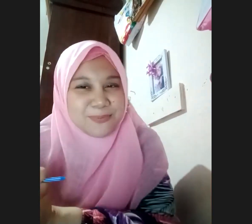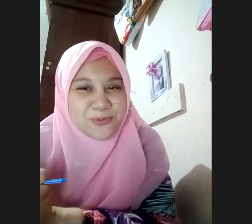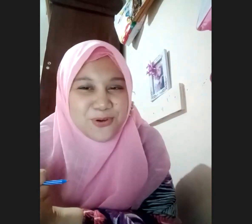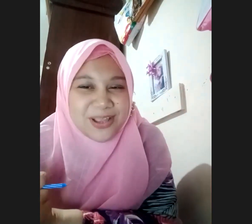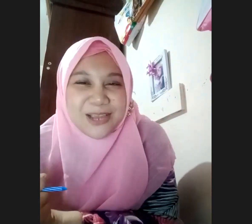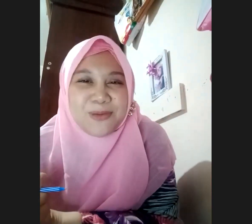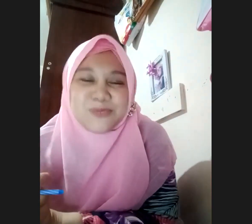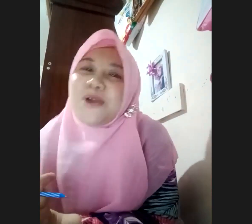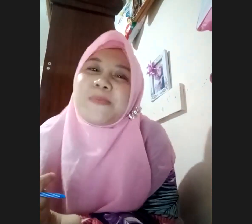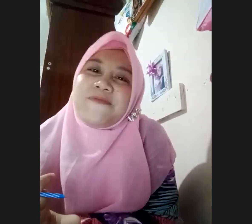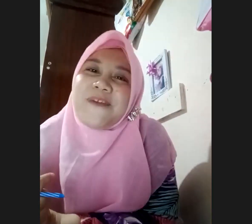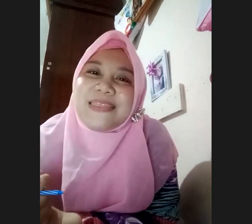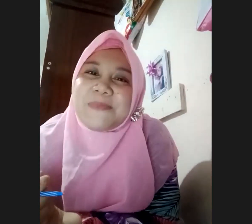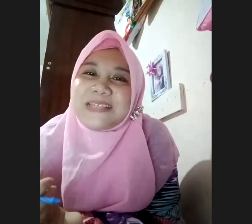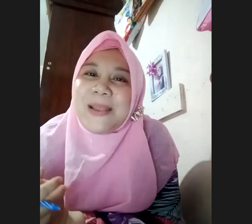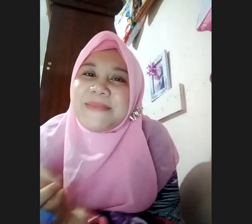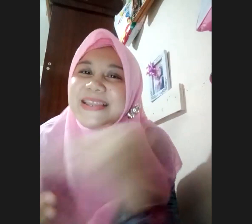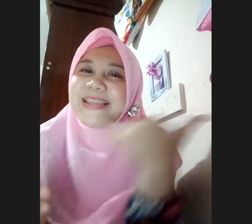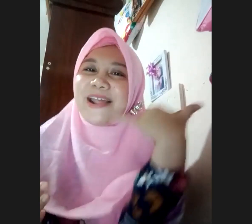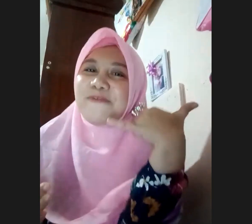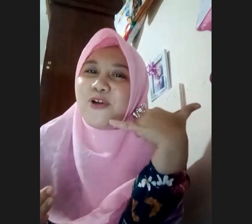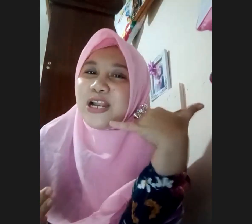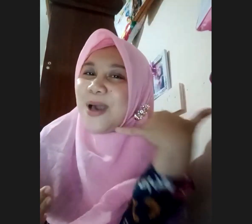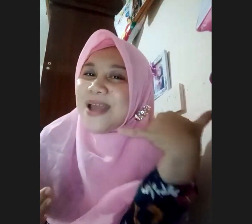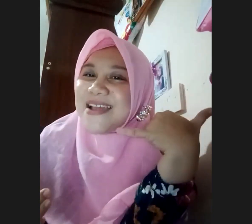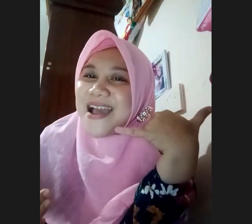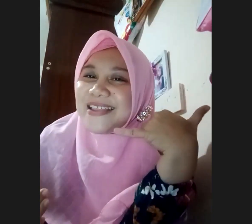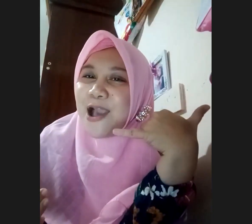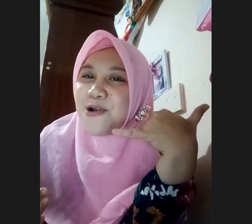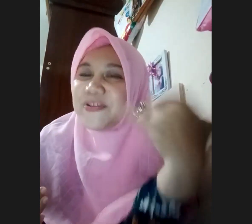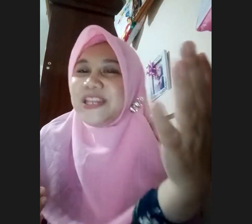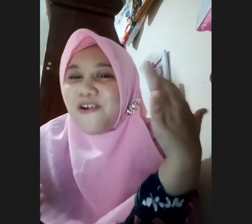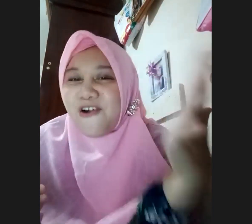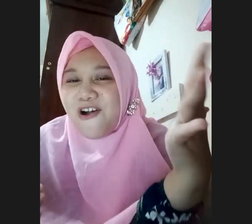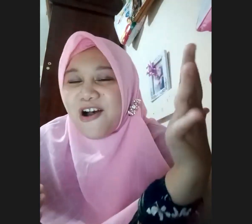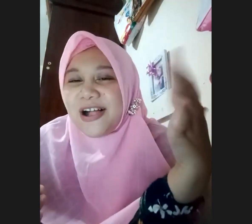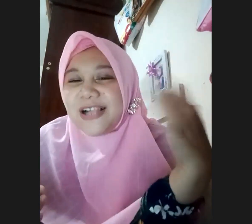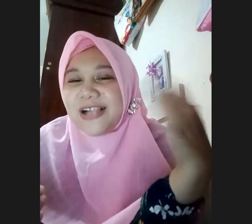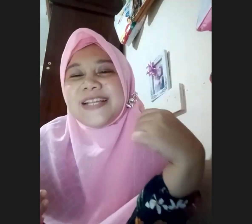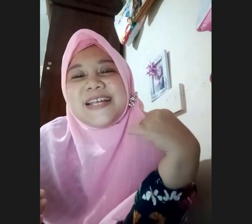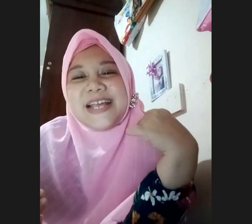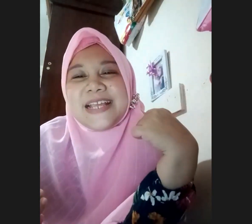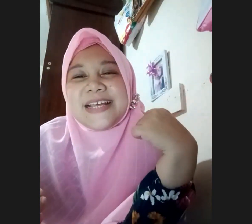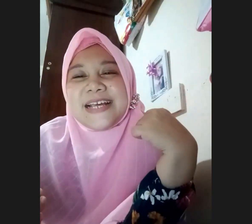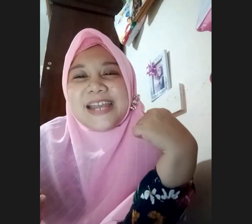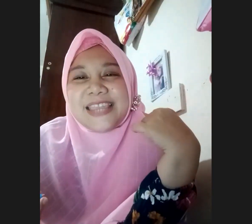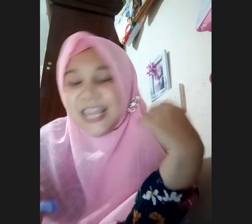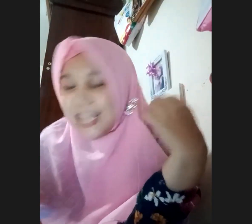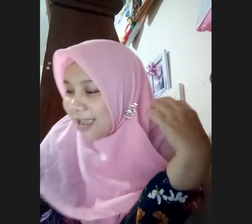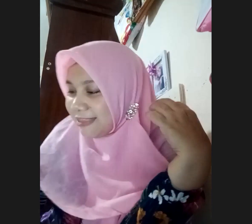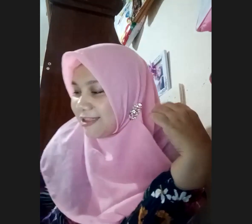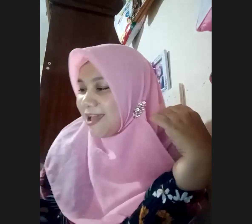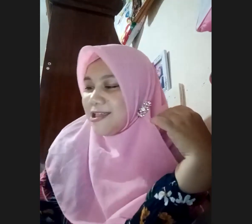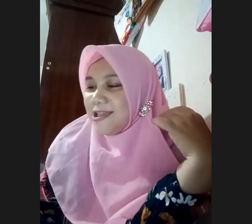100.000. Insya Allah semoga bermanfaat di masa pandemi ini ya, nelpon keluarga yang jauh, video call. Ya, karena tadi